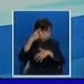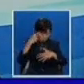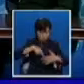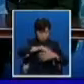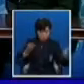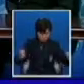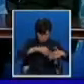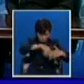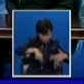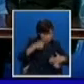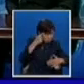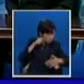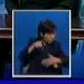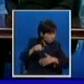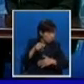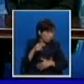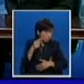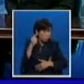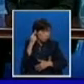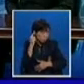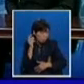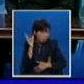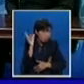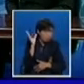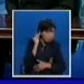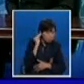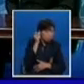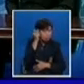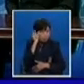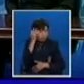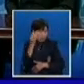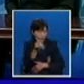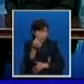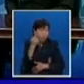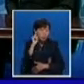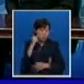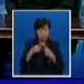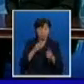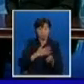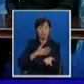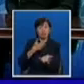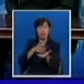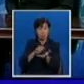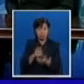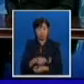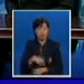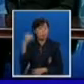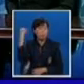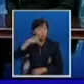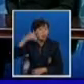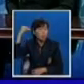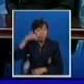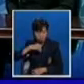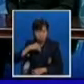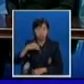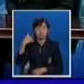รู้ไม่รู้อะไร นะ แต่เล่าให้ฟังอย่างนี้ก็ได้ว่าแต่ละวันเนี่ยอย่างน้อยที่สุดก็ต้องมีการมาประชุม